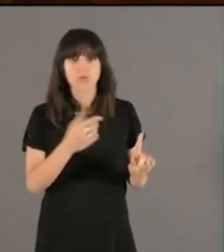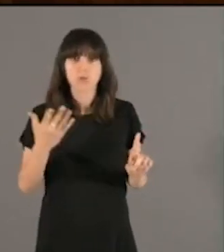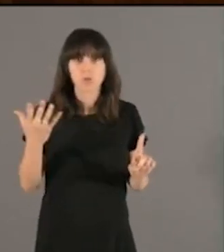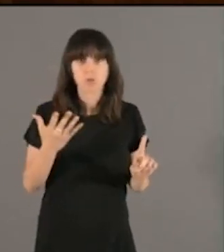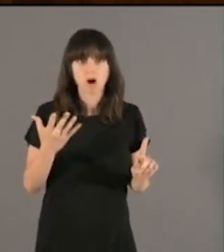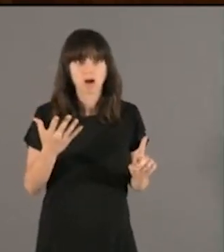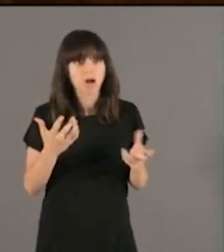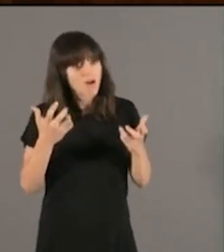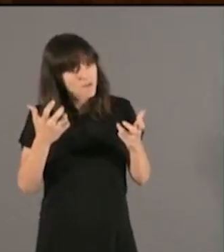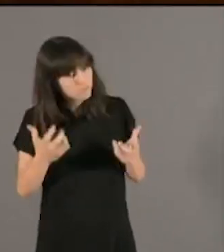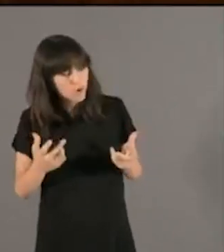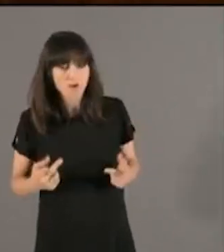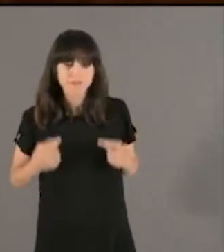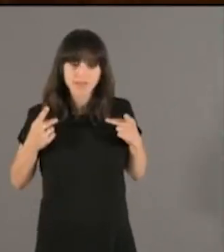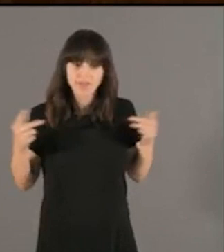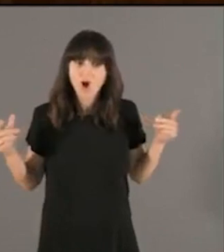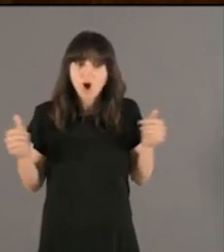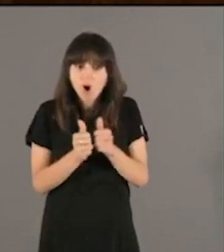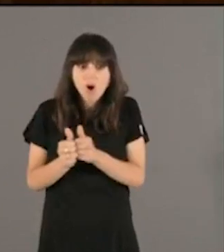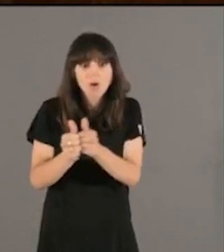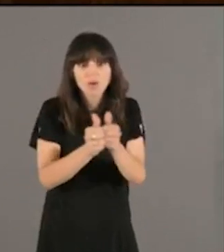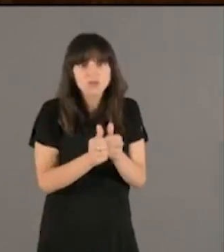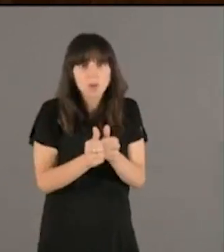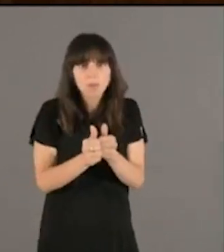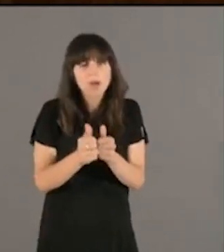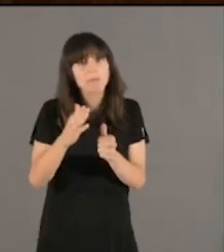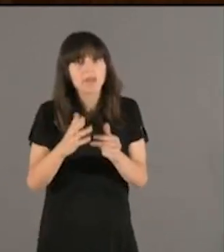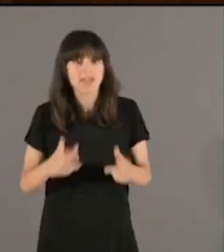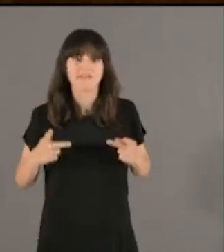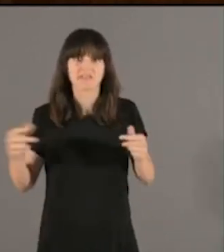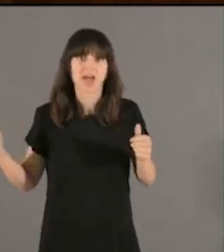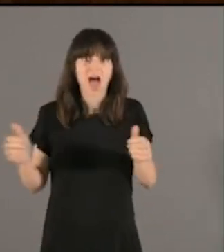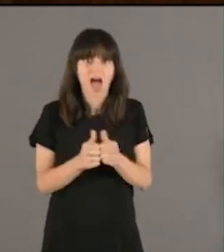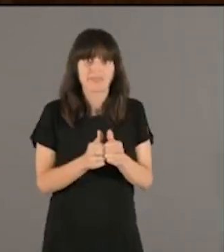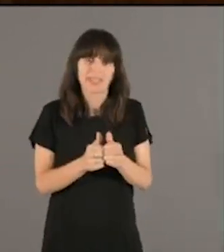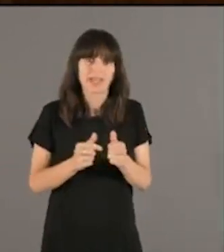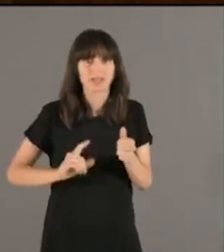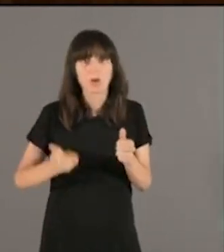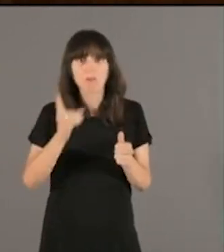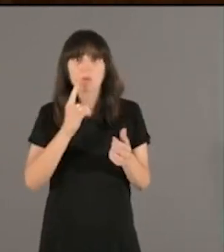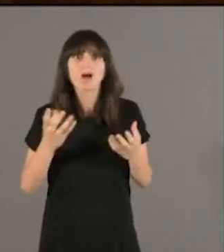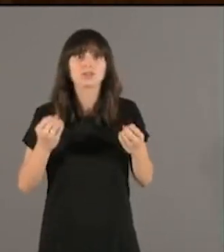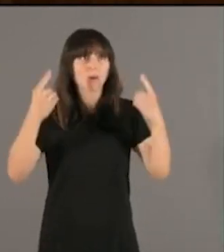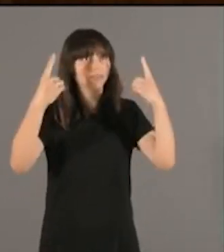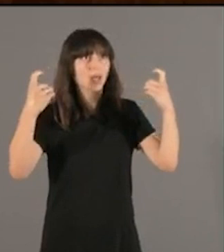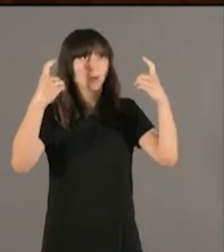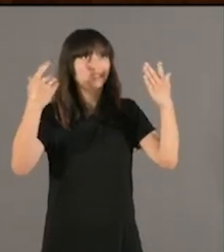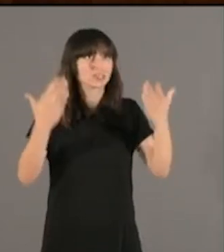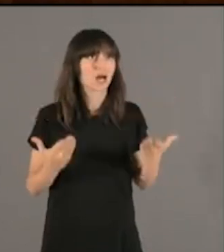au vivre ensemble, mais pas au vivre avec. Car de la théorie à la pratique, il y a souvent un grand pas